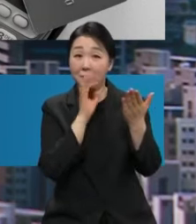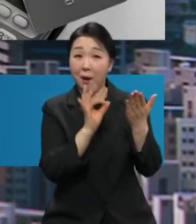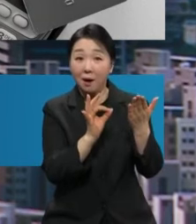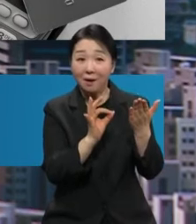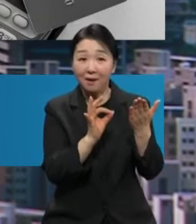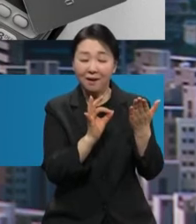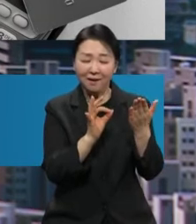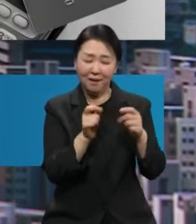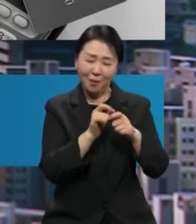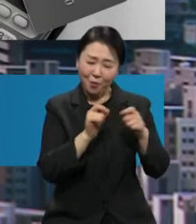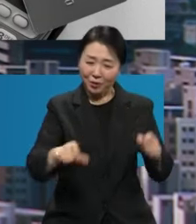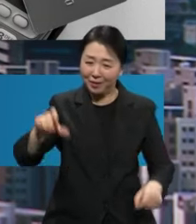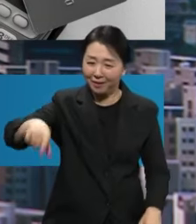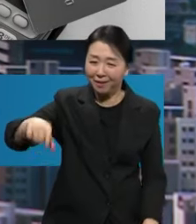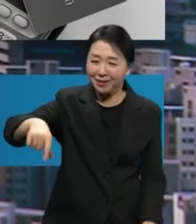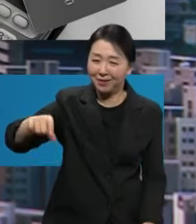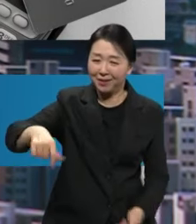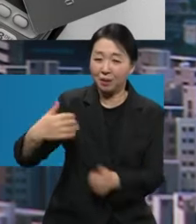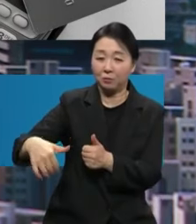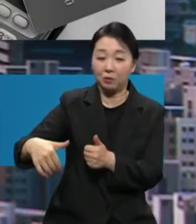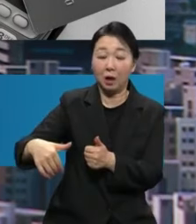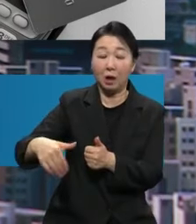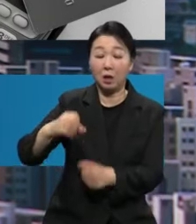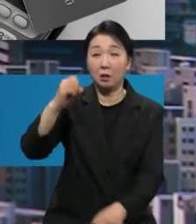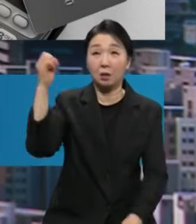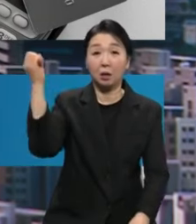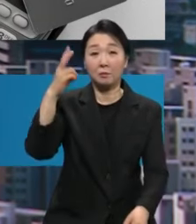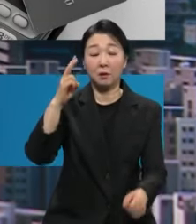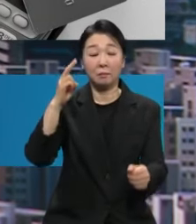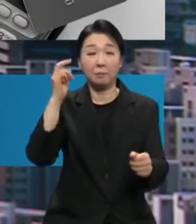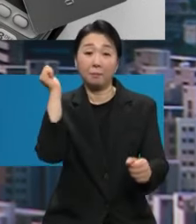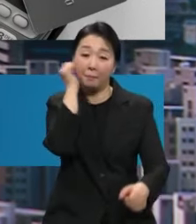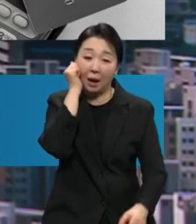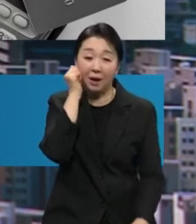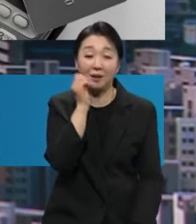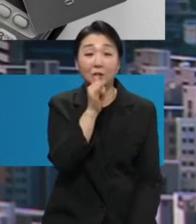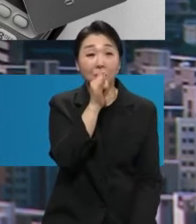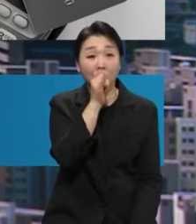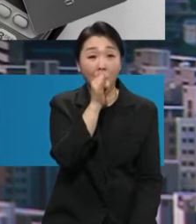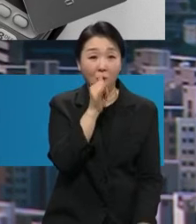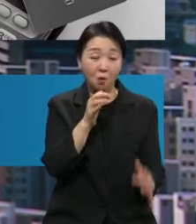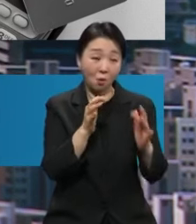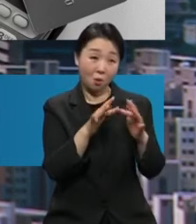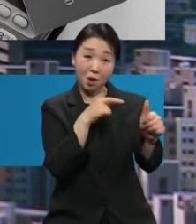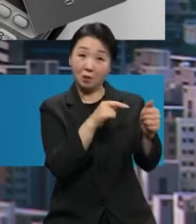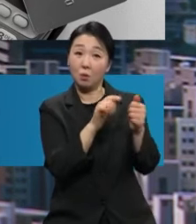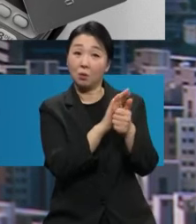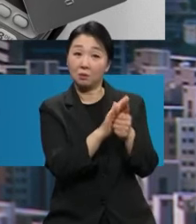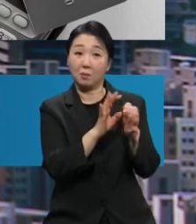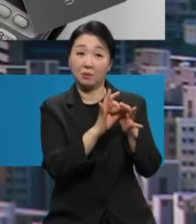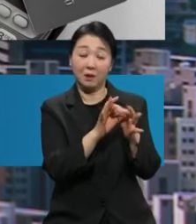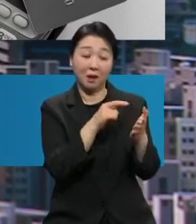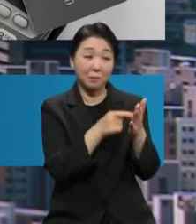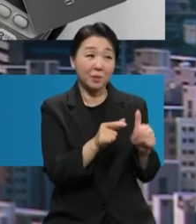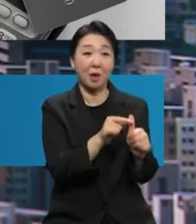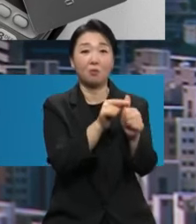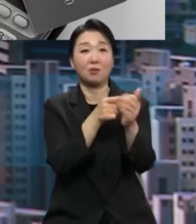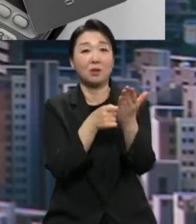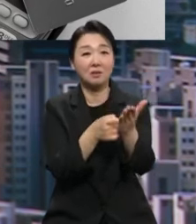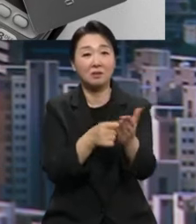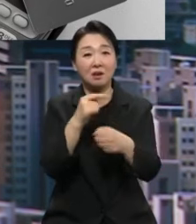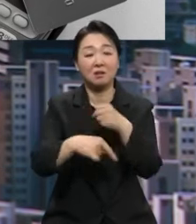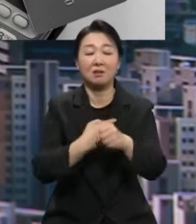결제를 유도하고는 갑자기 업체가 파산해버리는 경우가 있습니다. 온라인 교육 서비스 관련 피해 구제 신청이 1년